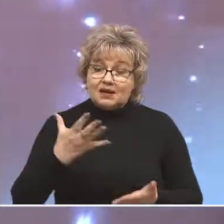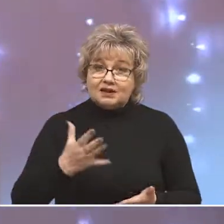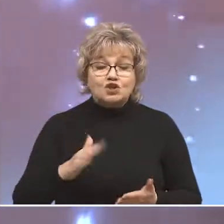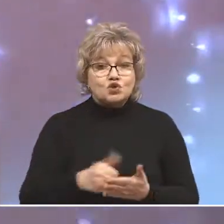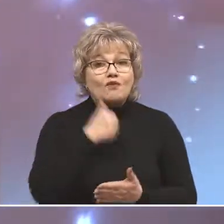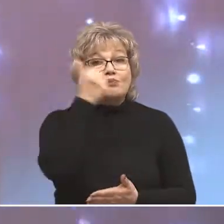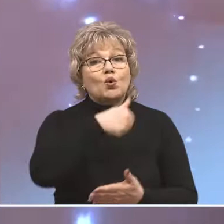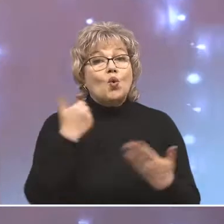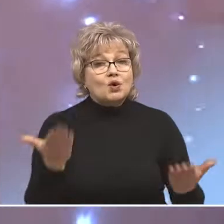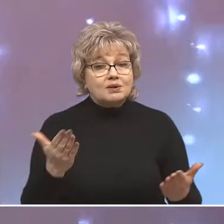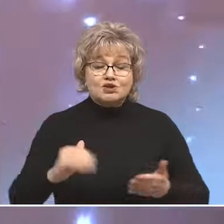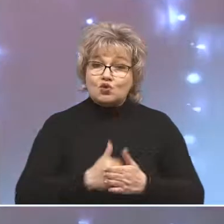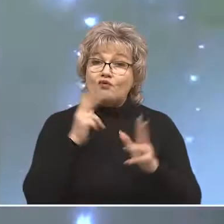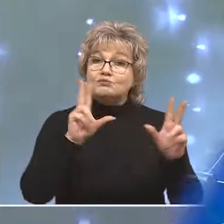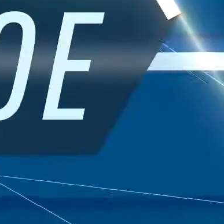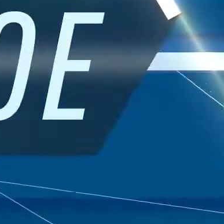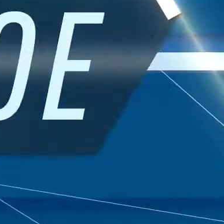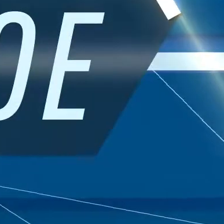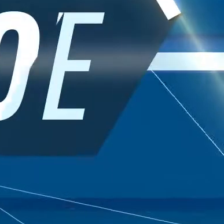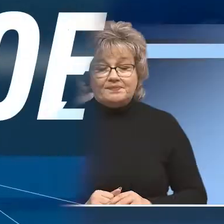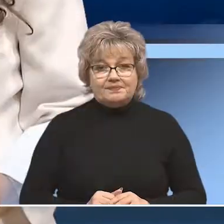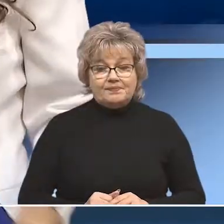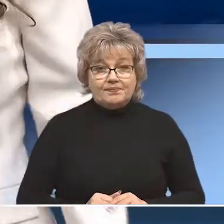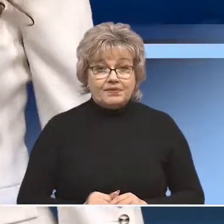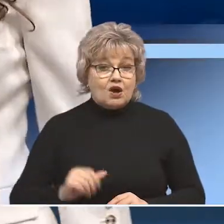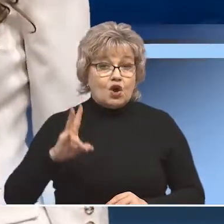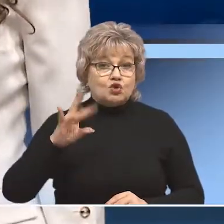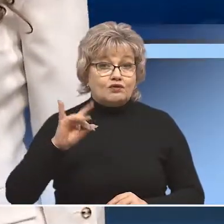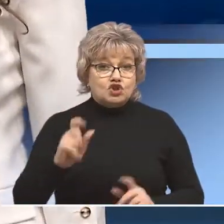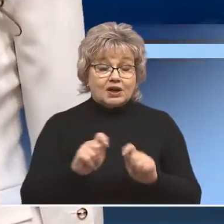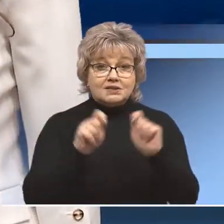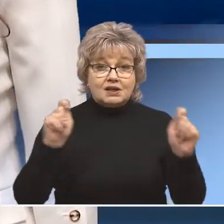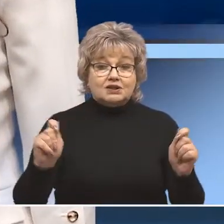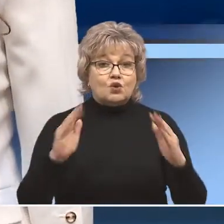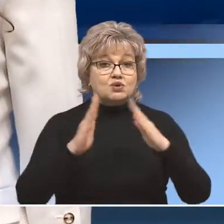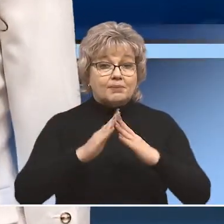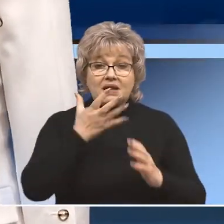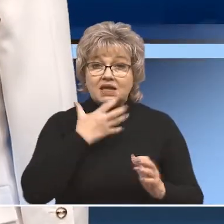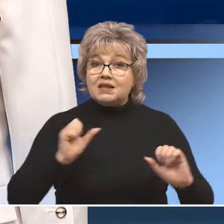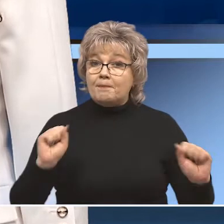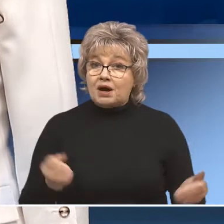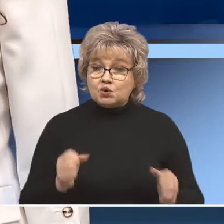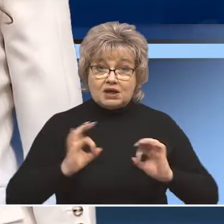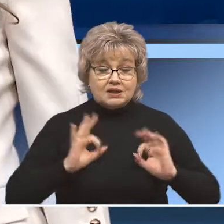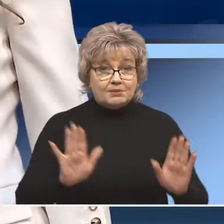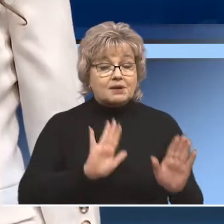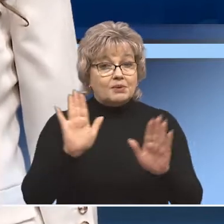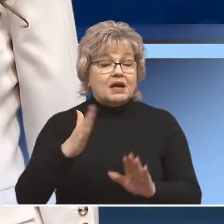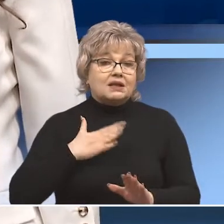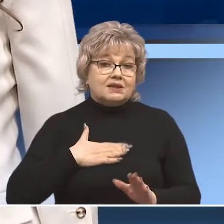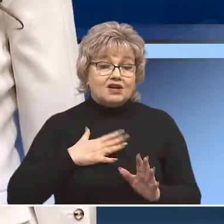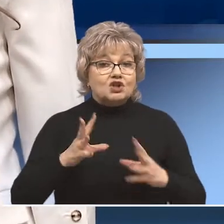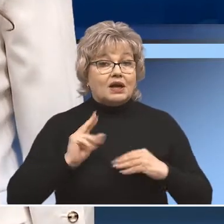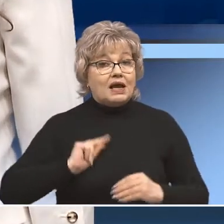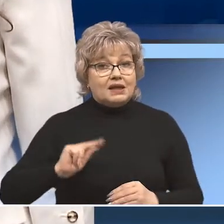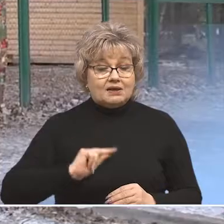Новым годом, дончане! С новым счастьем! А в Новочеркасске открылась усадьба Деда Мороза. На празднике побывали